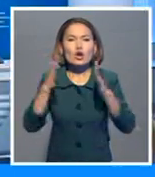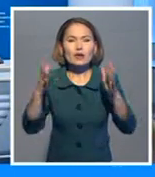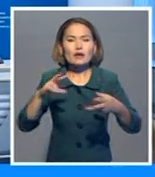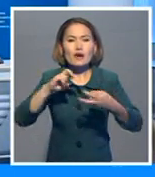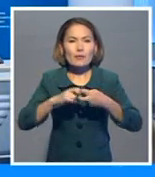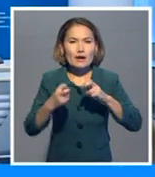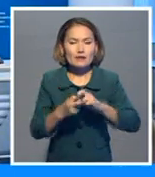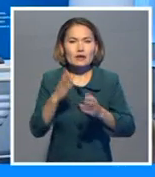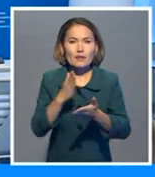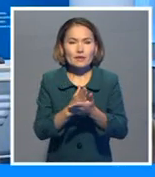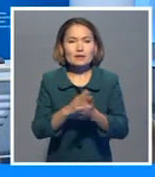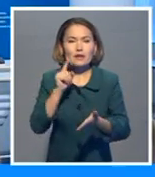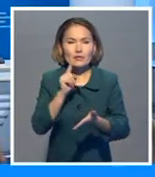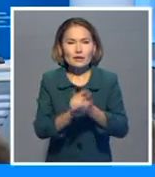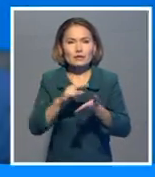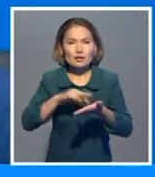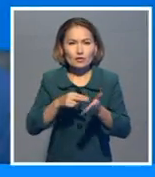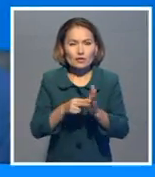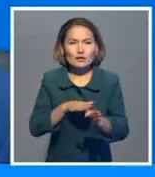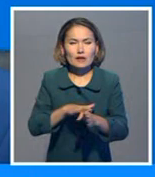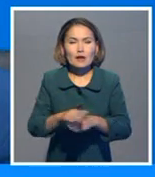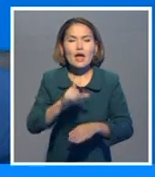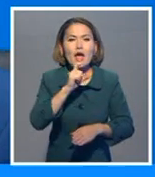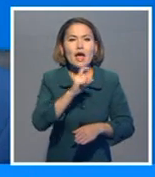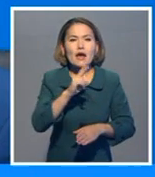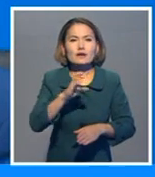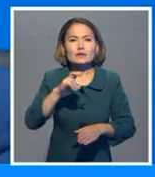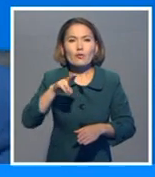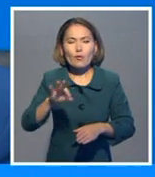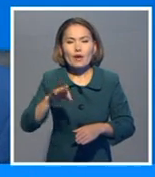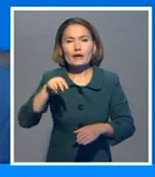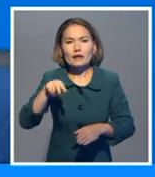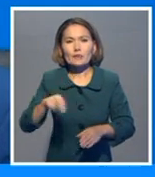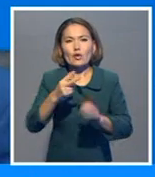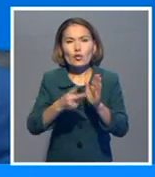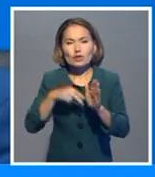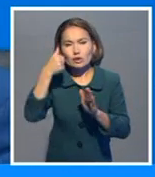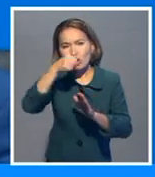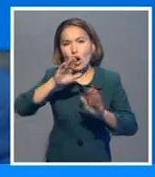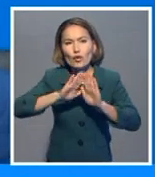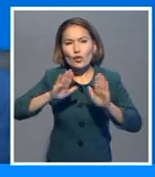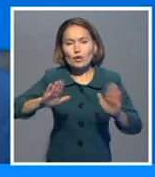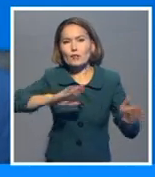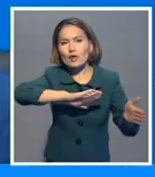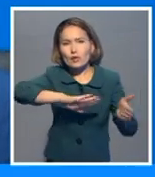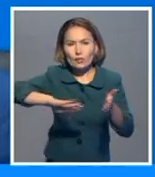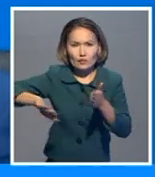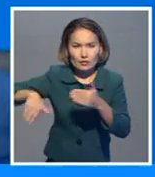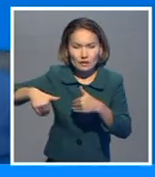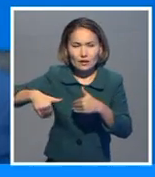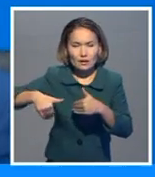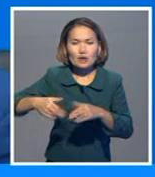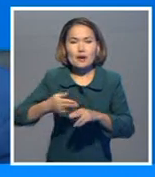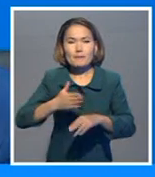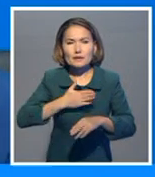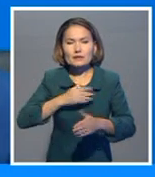міндетті түрде іске асыруымыз керек. Қазір экспо-дан кейін үлкен конгресс холл бар, амфитеатр бар, бірнеше жаңағы мұражай